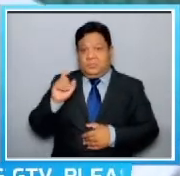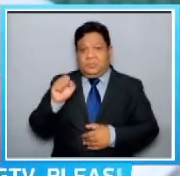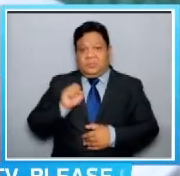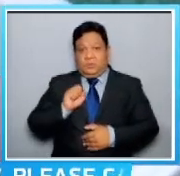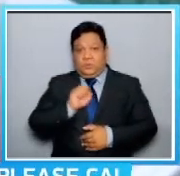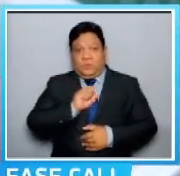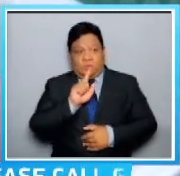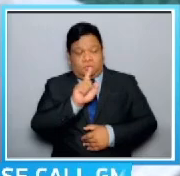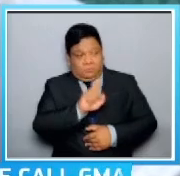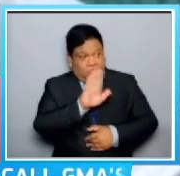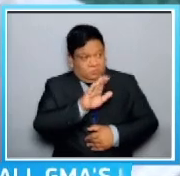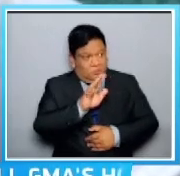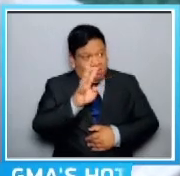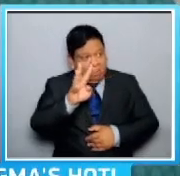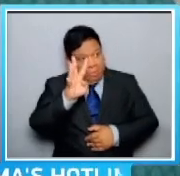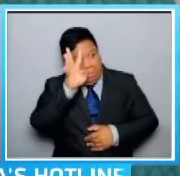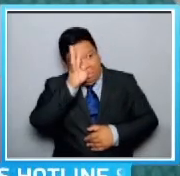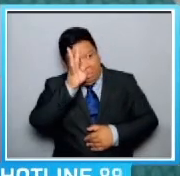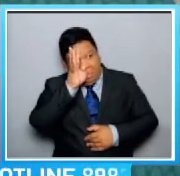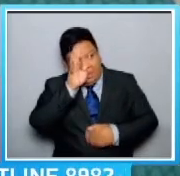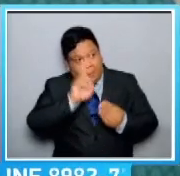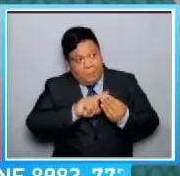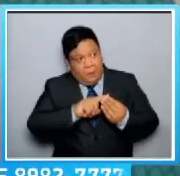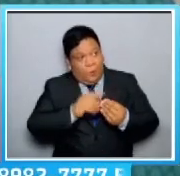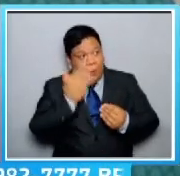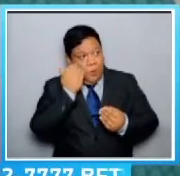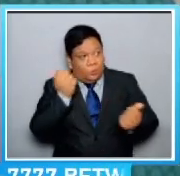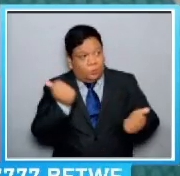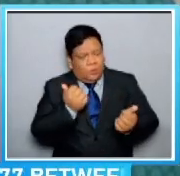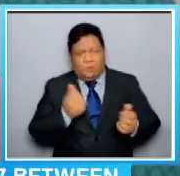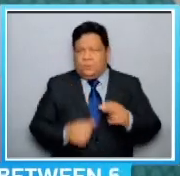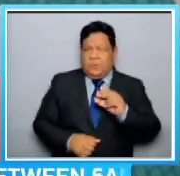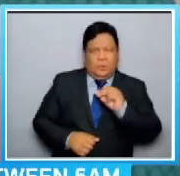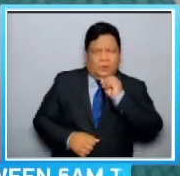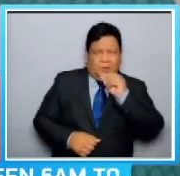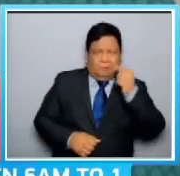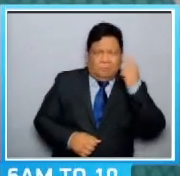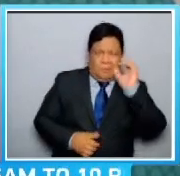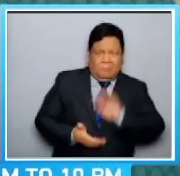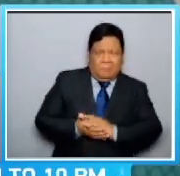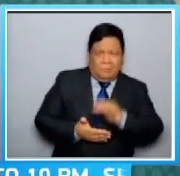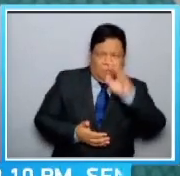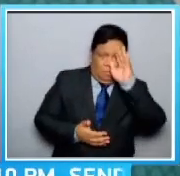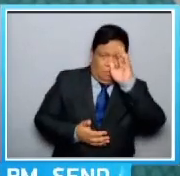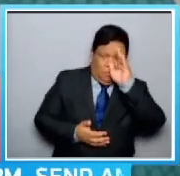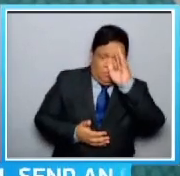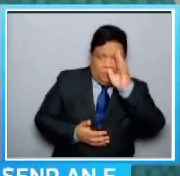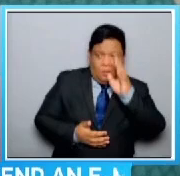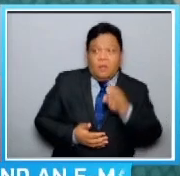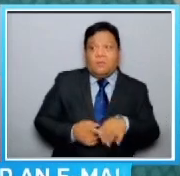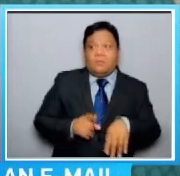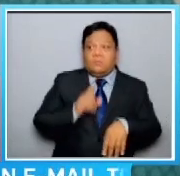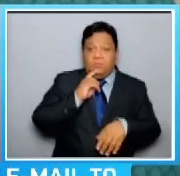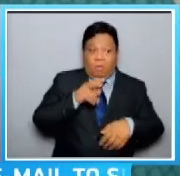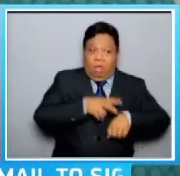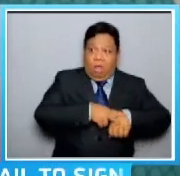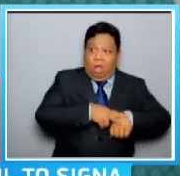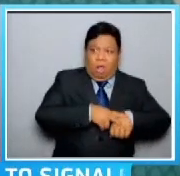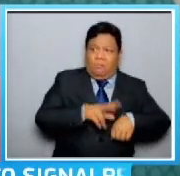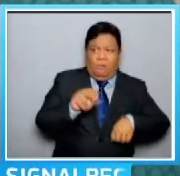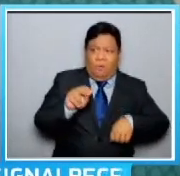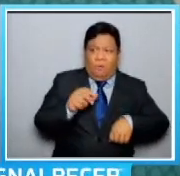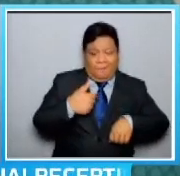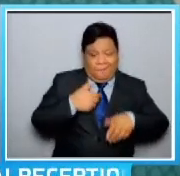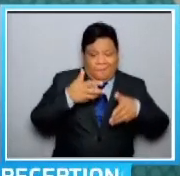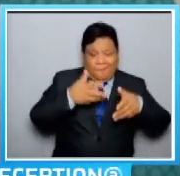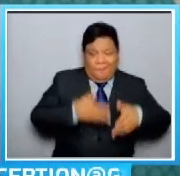believe that it is artificial. If you ask us, were we hoarding? Well, we're down to the last 15%. Okay. And we